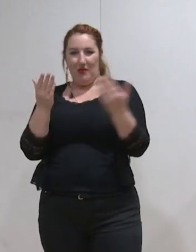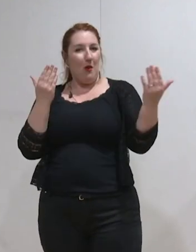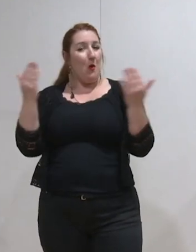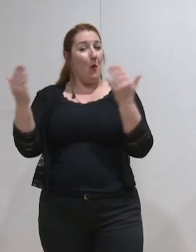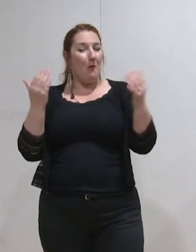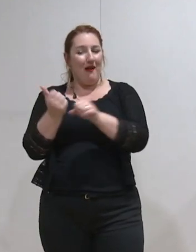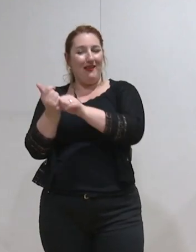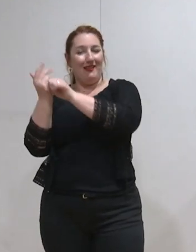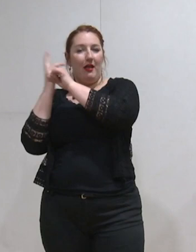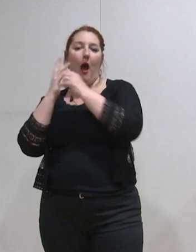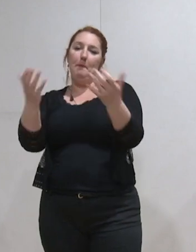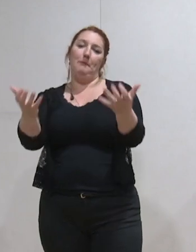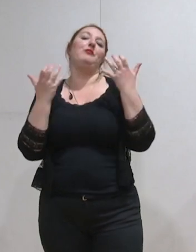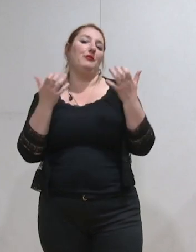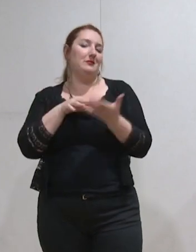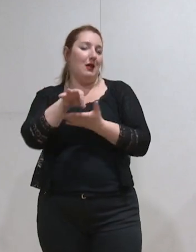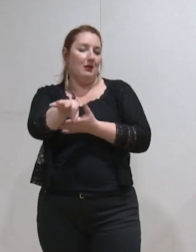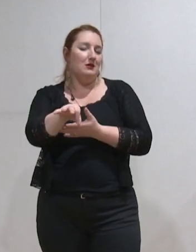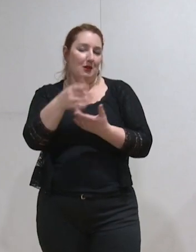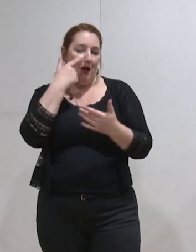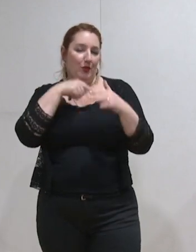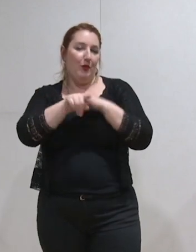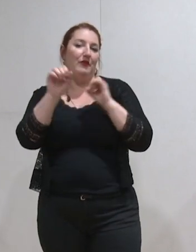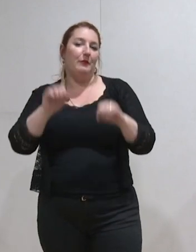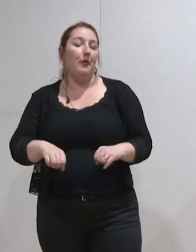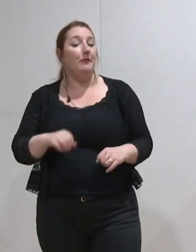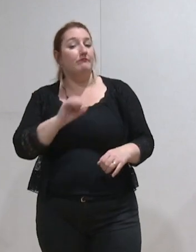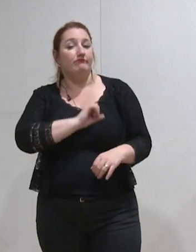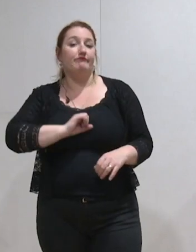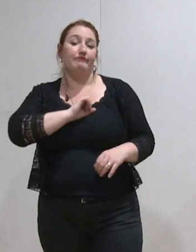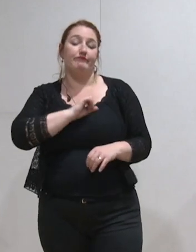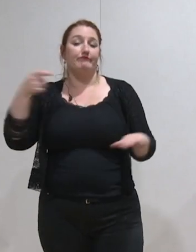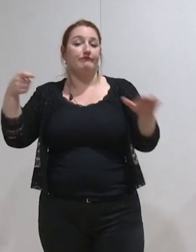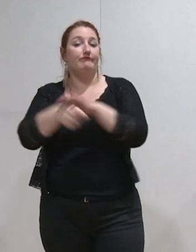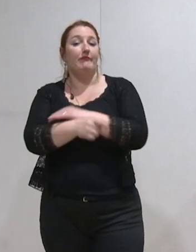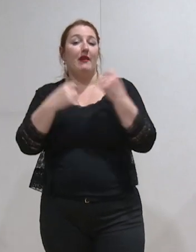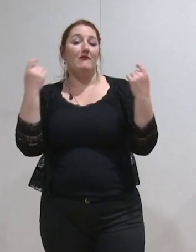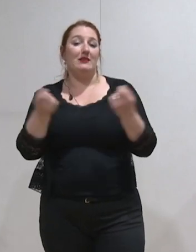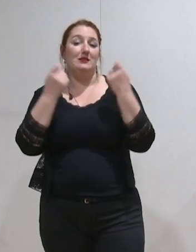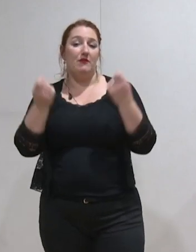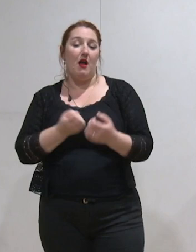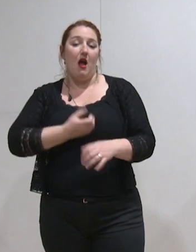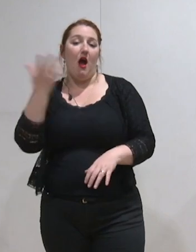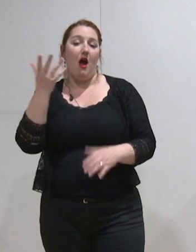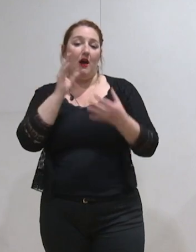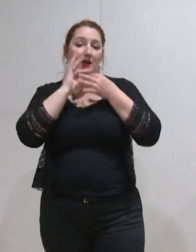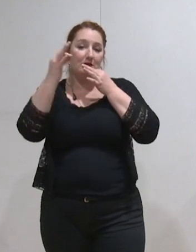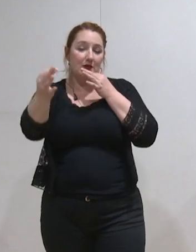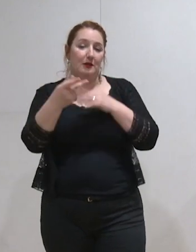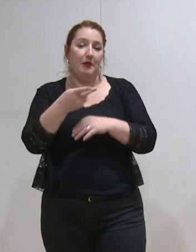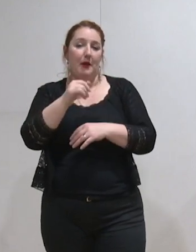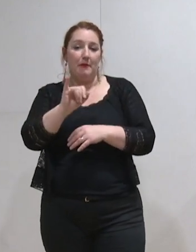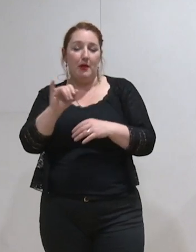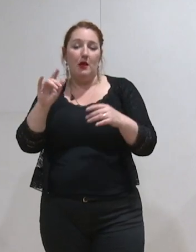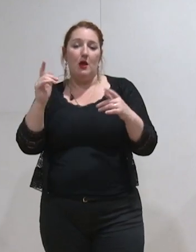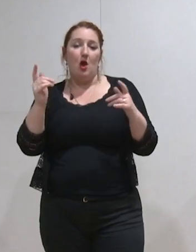pardon aux années précédentes nous regrettons ainsi les baisses de subventions que vous avez fait sur le festival des du récit sur PMI roctambul et Adra même si c'est une